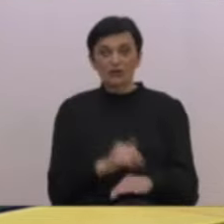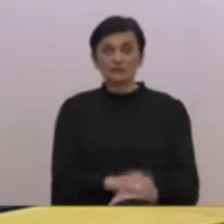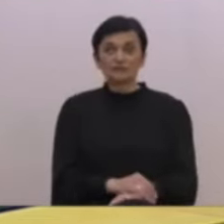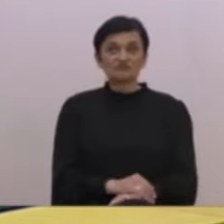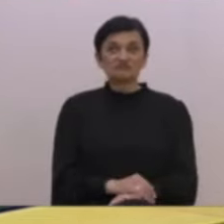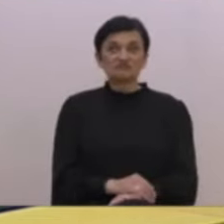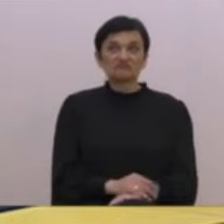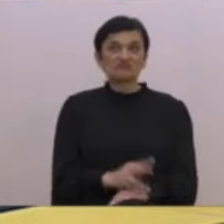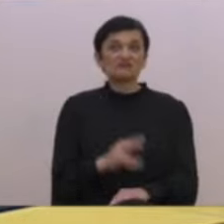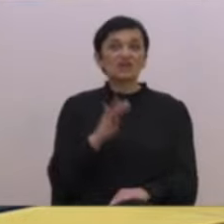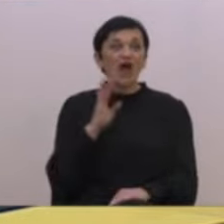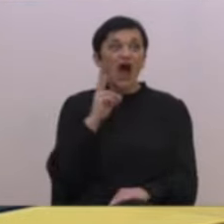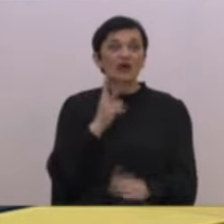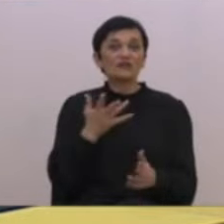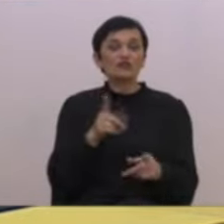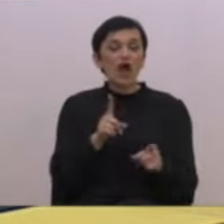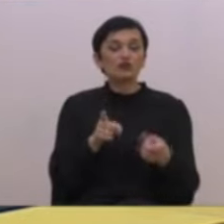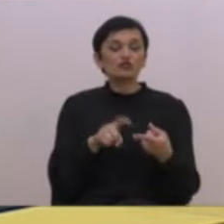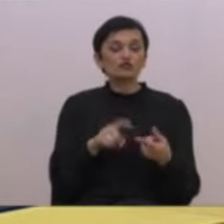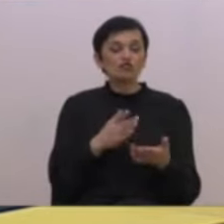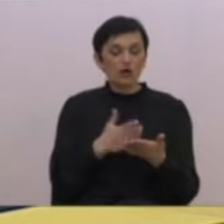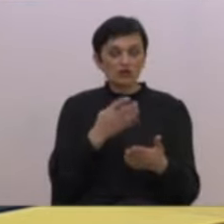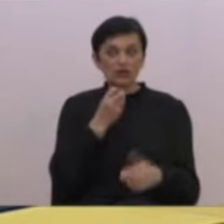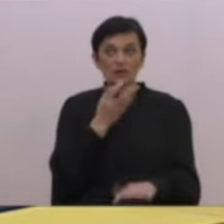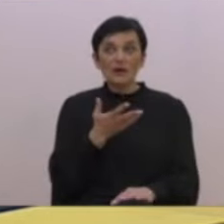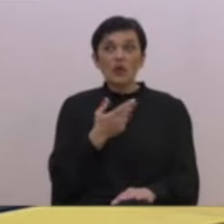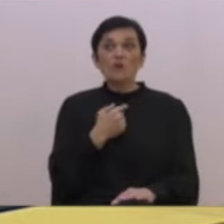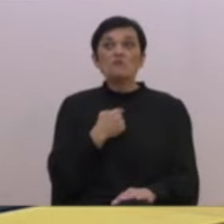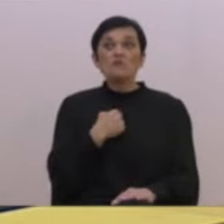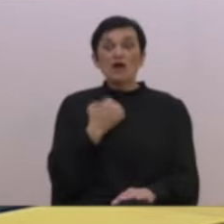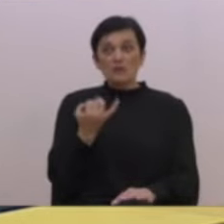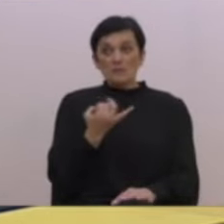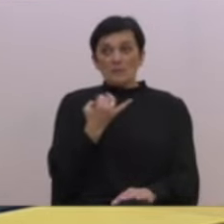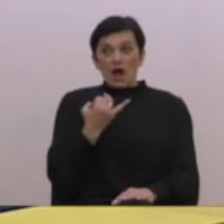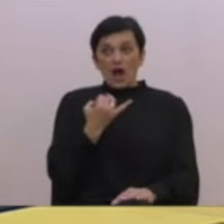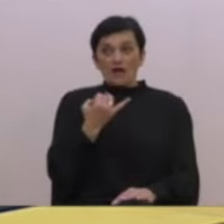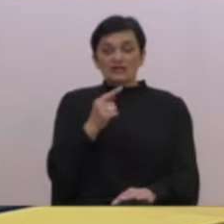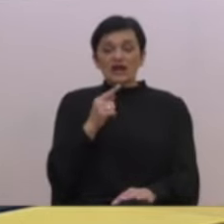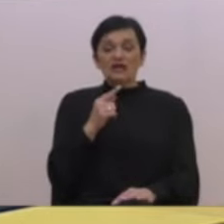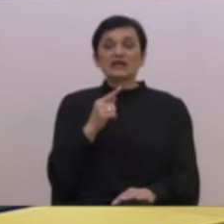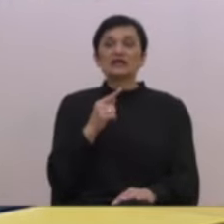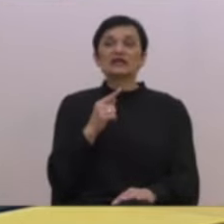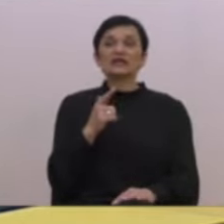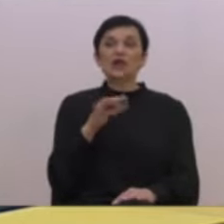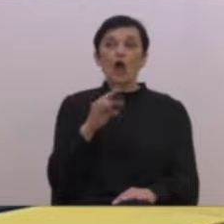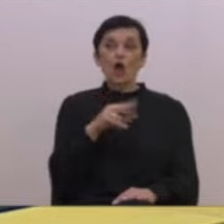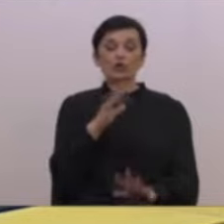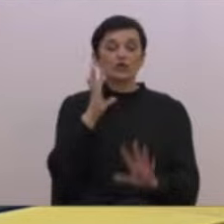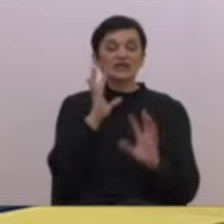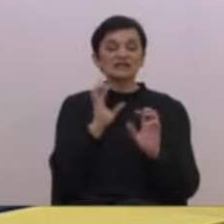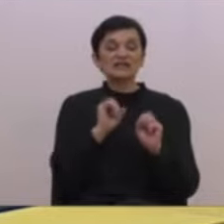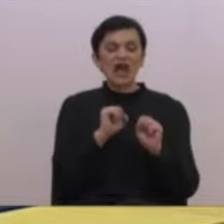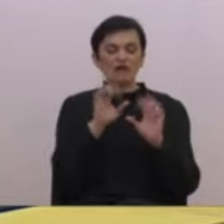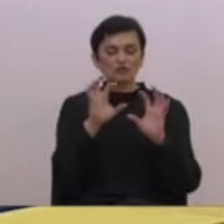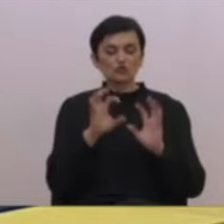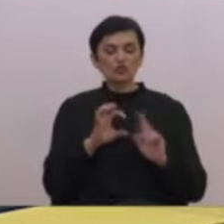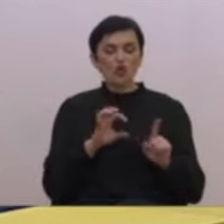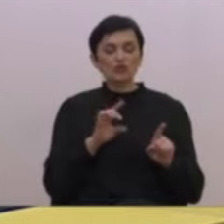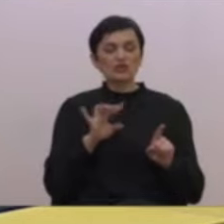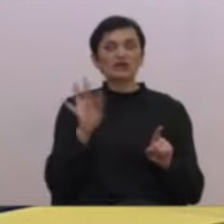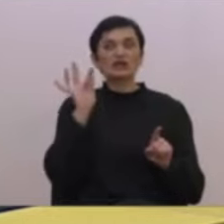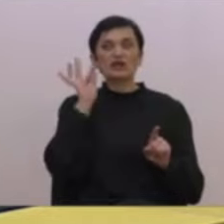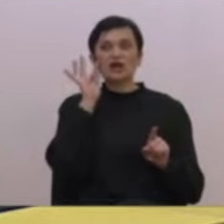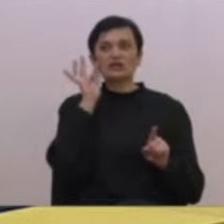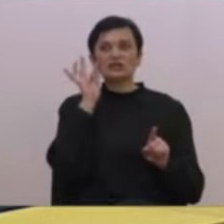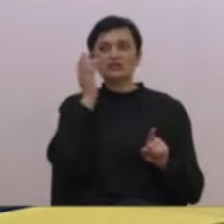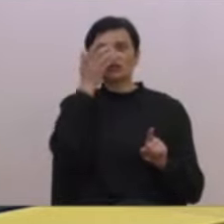არ ვიცი რა ხაშია ეს, მაგრამ კი ბატონო. მაგრამ მე მაინტერესებს აი თეონა თავდაცვის კოდექსი გამოიგაიხსენა და უბრალოდ აი ეთქვა